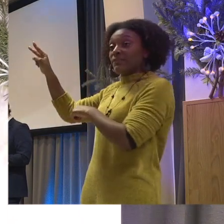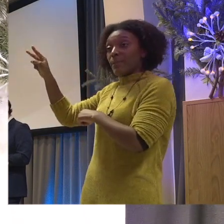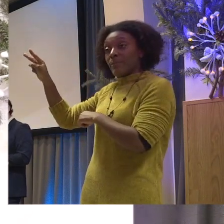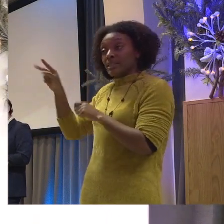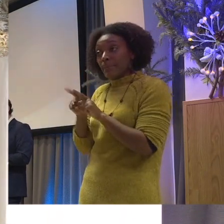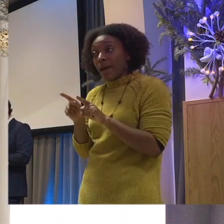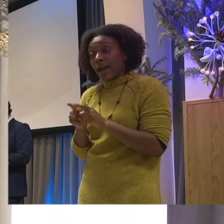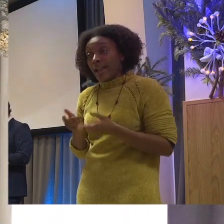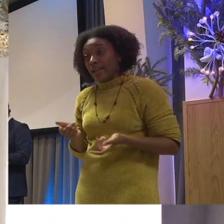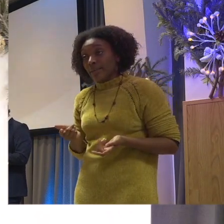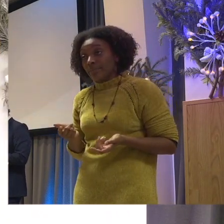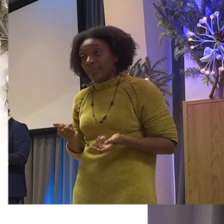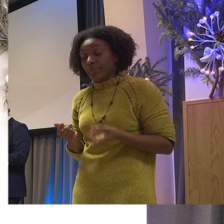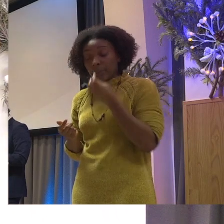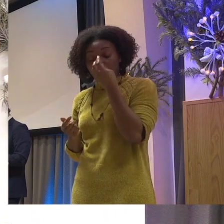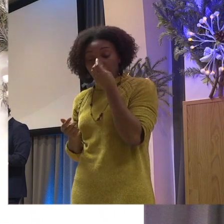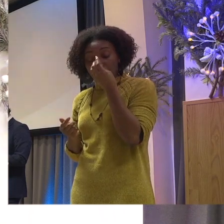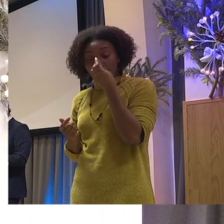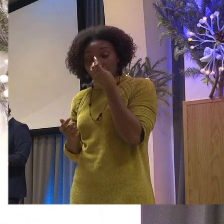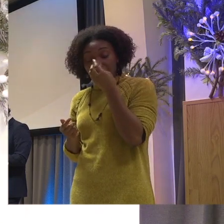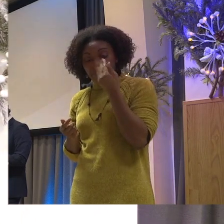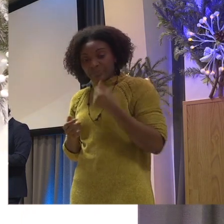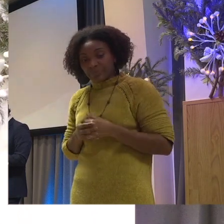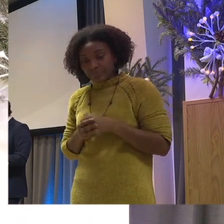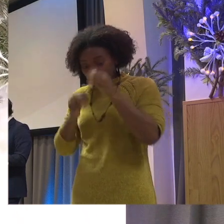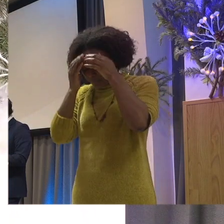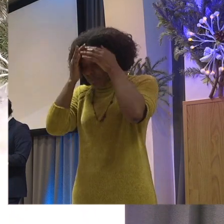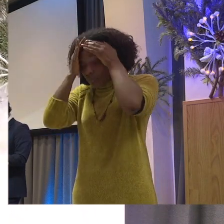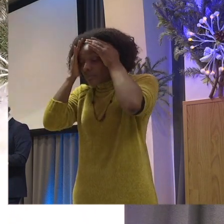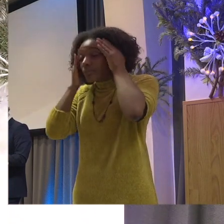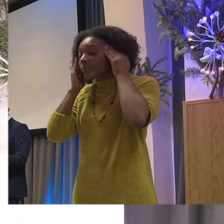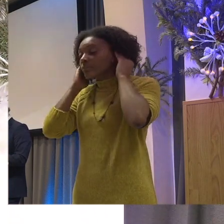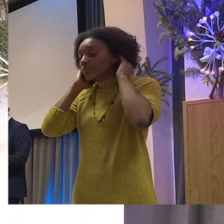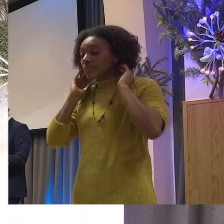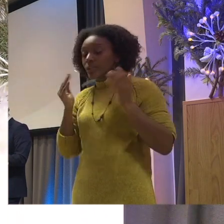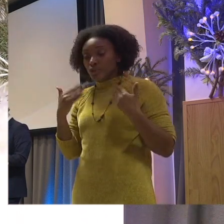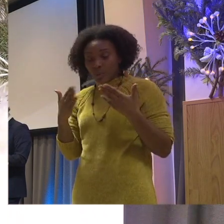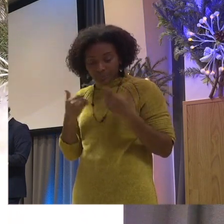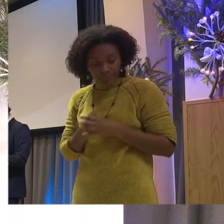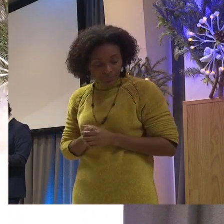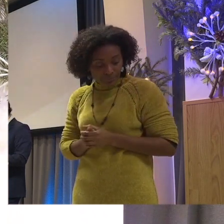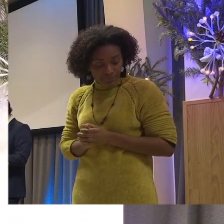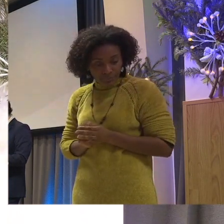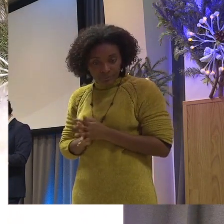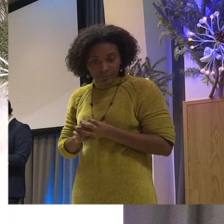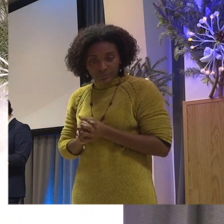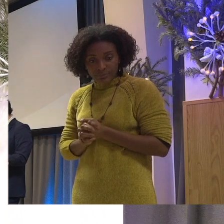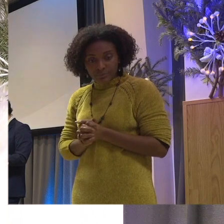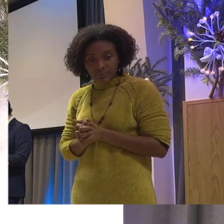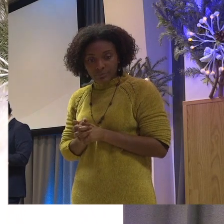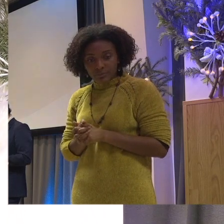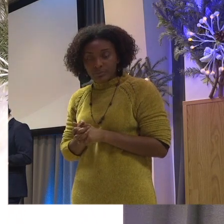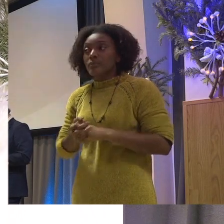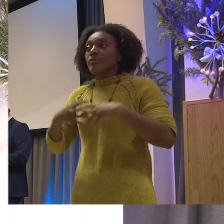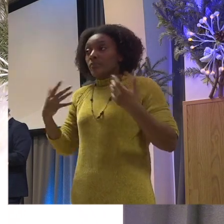par Dieu. Quand la femme ne remplit pas son rôle, cela revient à blasphémer, à insulter Dieu.